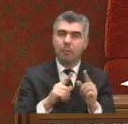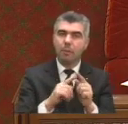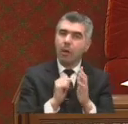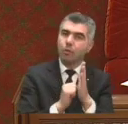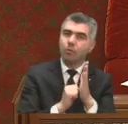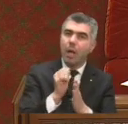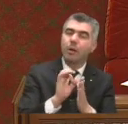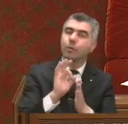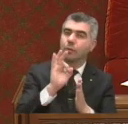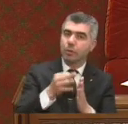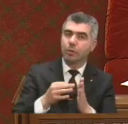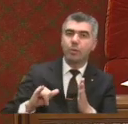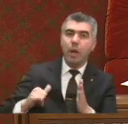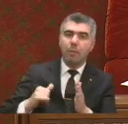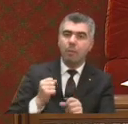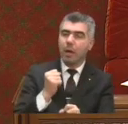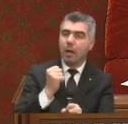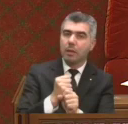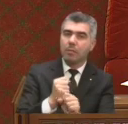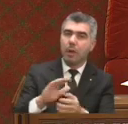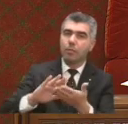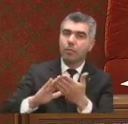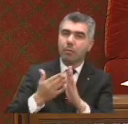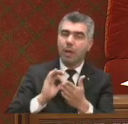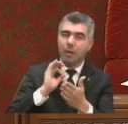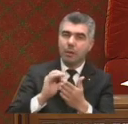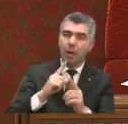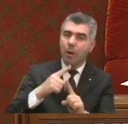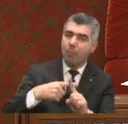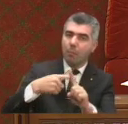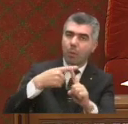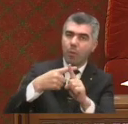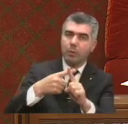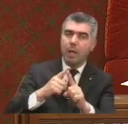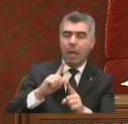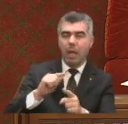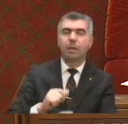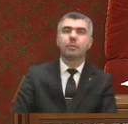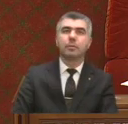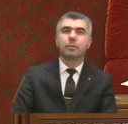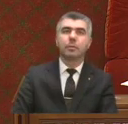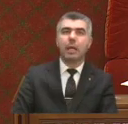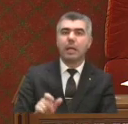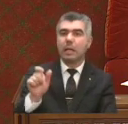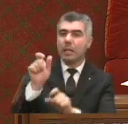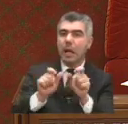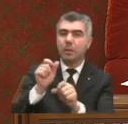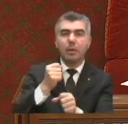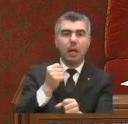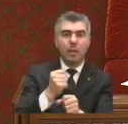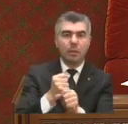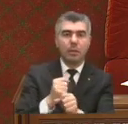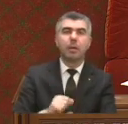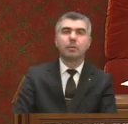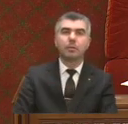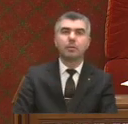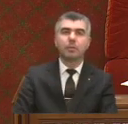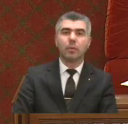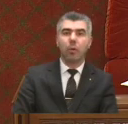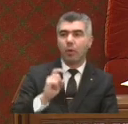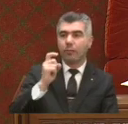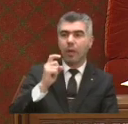ناجح لأن الأهداف اللي وصل لها راه وصل لها، ولأن الناس راه خدموا، ولأن الناس راه